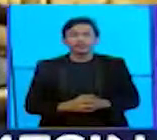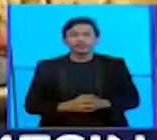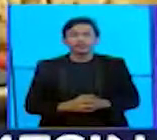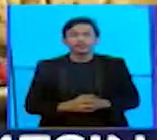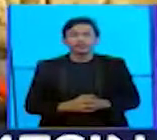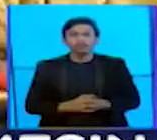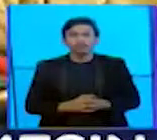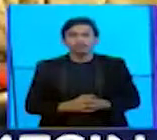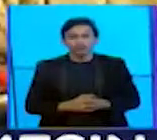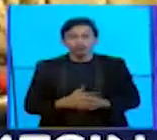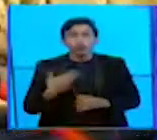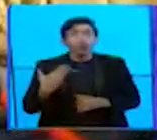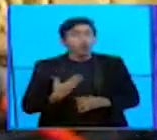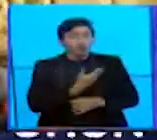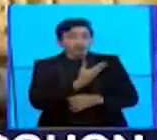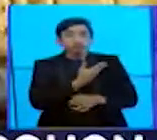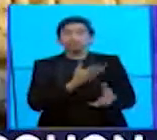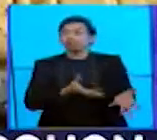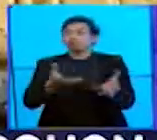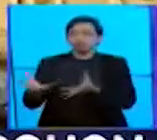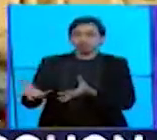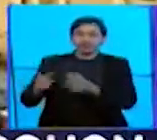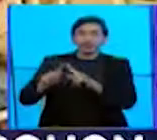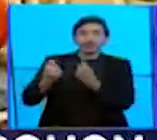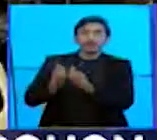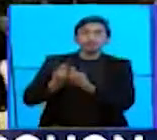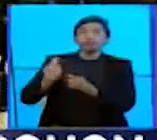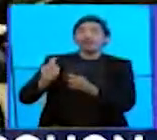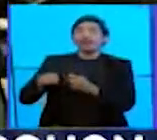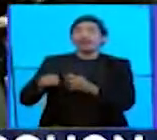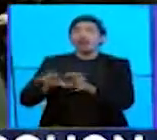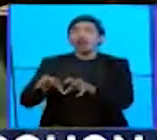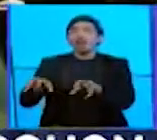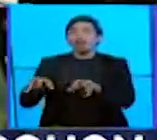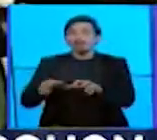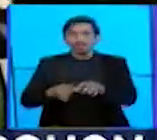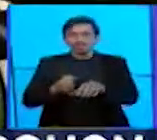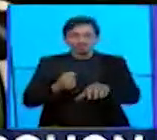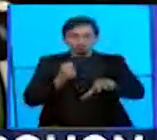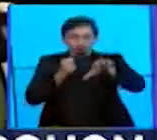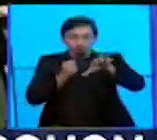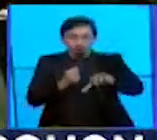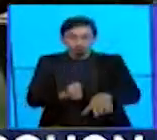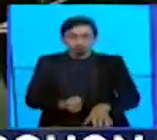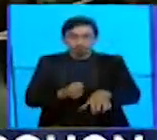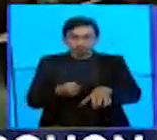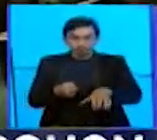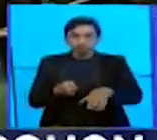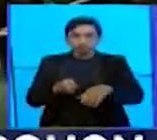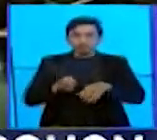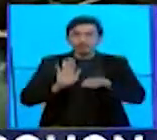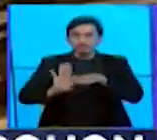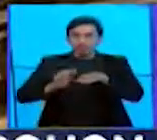Evakuasi korban dilakukan tim SAR menggunakan alat ekstrikasi dengan memotong bagian depan truk. Tim SAR juga